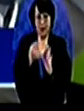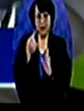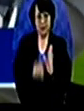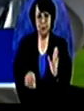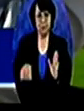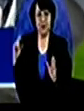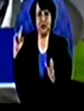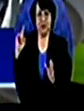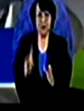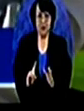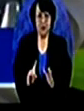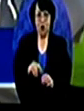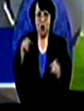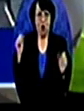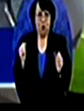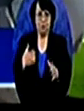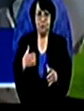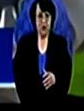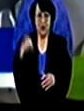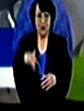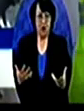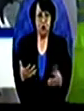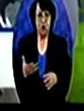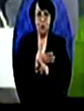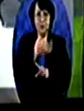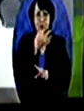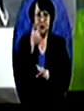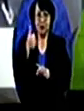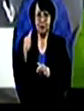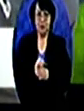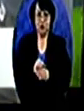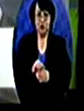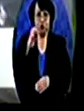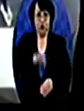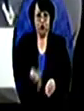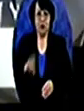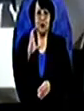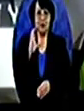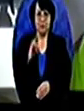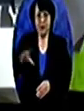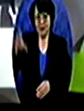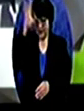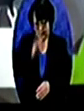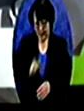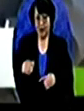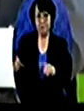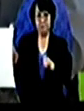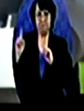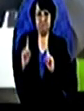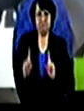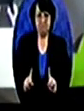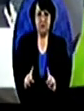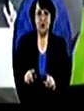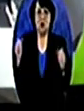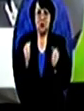ээ. Өвөл ирээгүй. Бэлтгэл ажилласаа их үднэс, тийм ээ. Салбарынхаа сайттай хамт ирлээ. Хэдүүлээ энэ өвлийг хөндөд авах хэрэгтэй. Одооноос